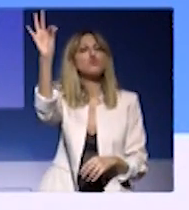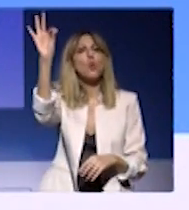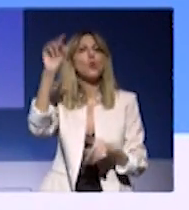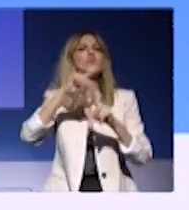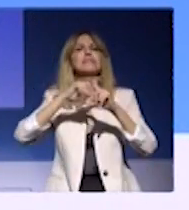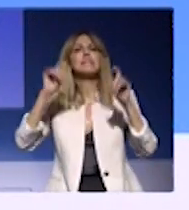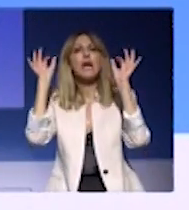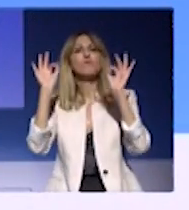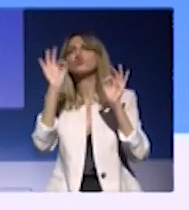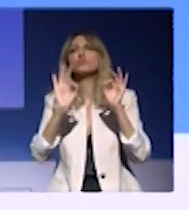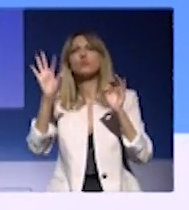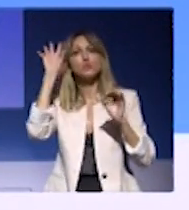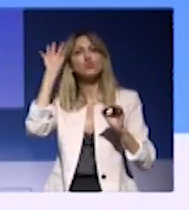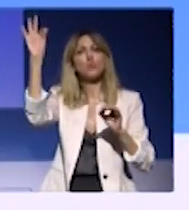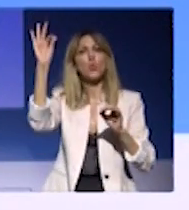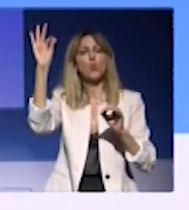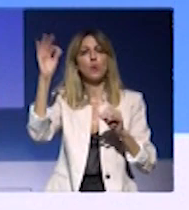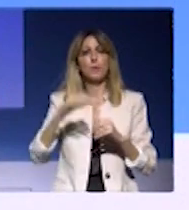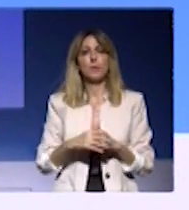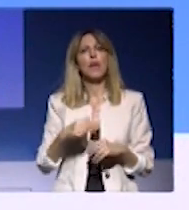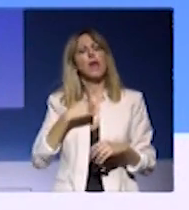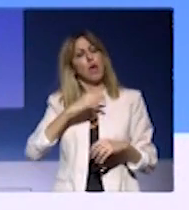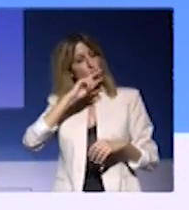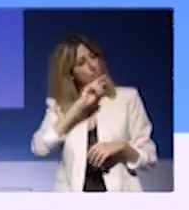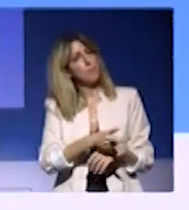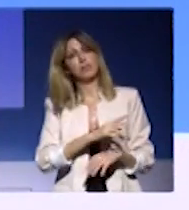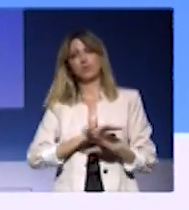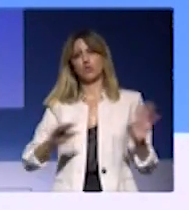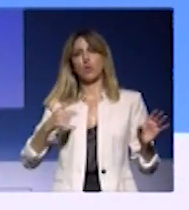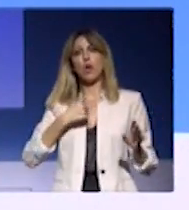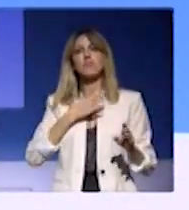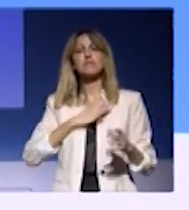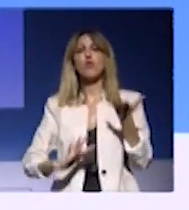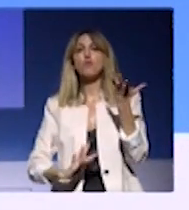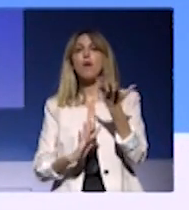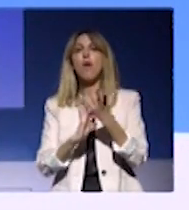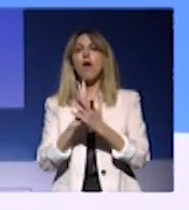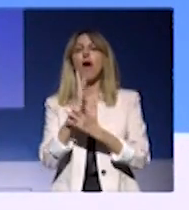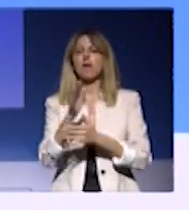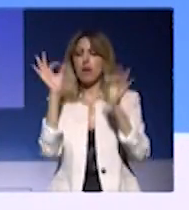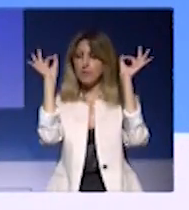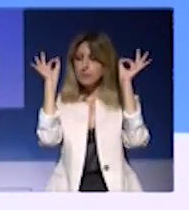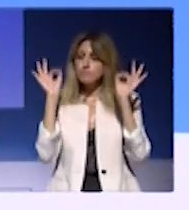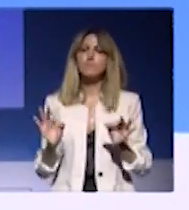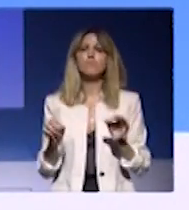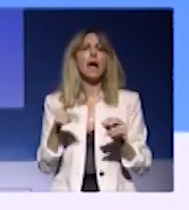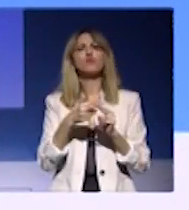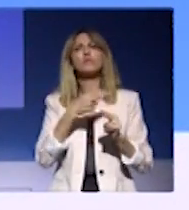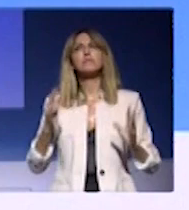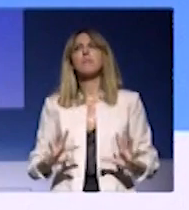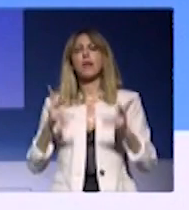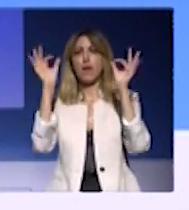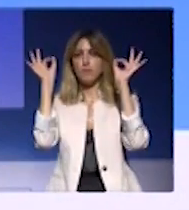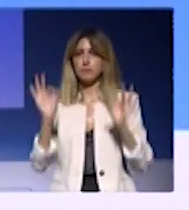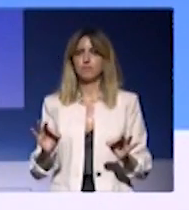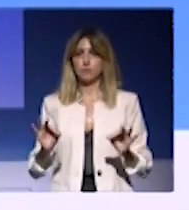στην βιώσιμη ανάπτυξη η οποία συνδυάζει ένα αναβαθμισμένο τουριστικό προϊόν με